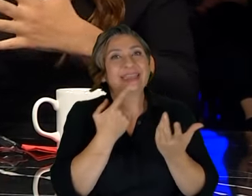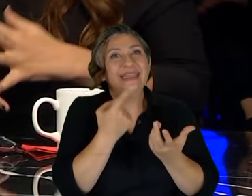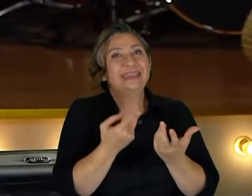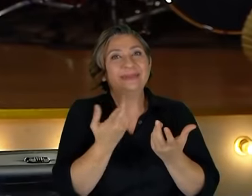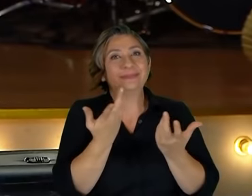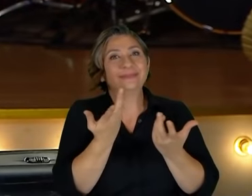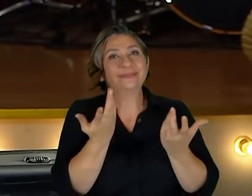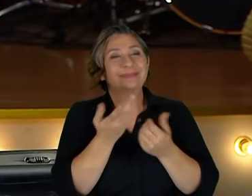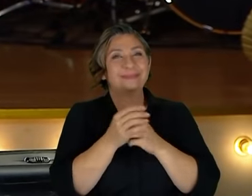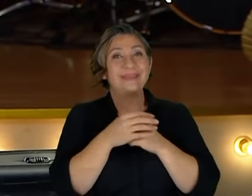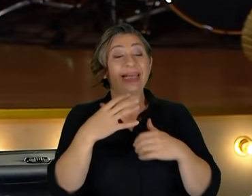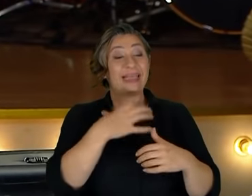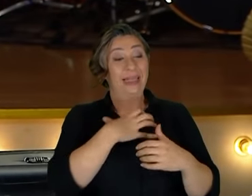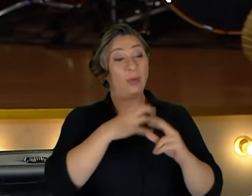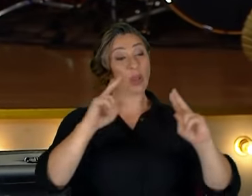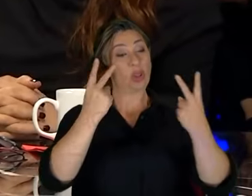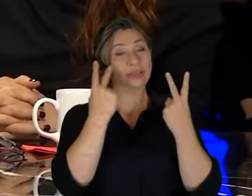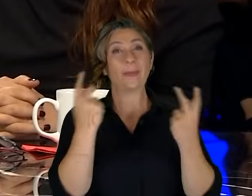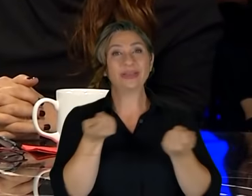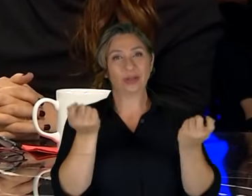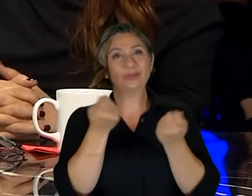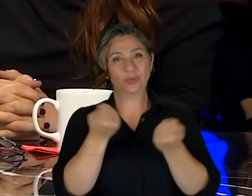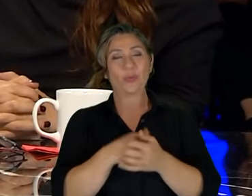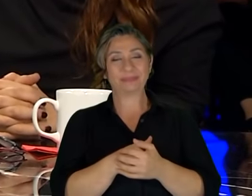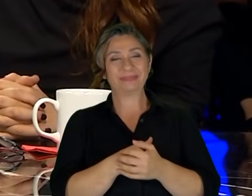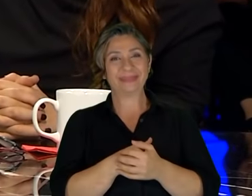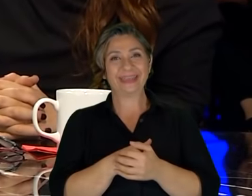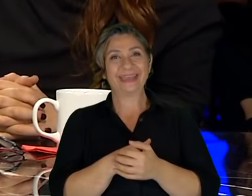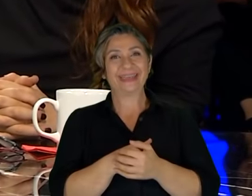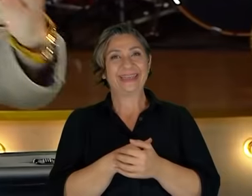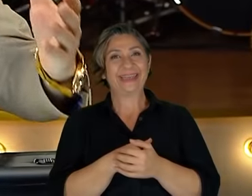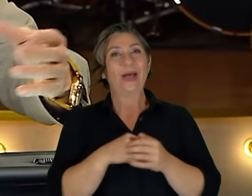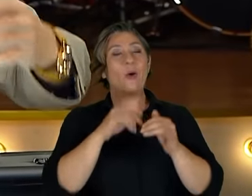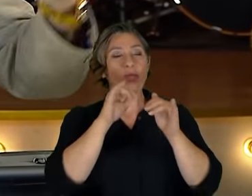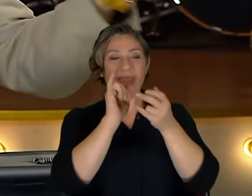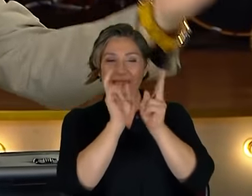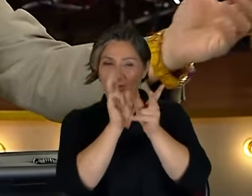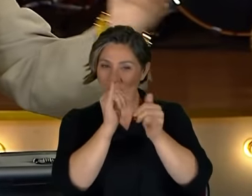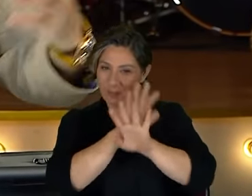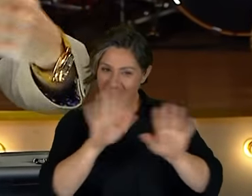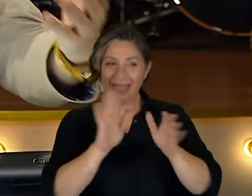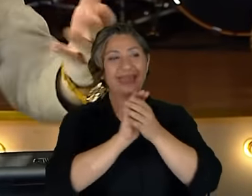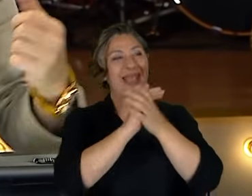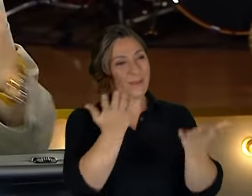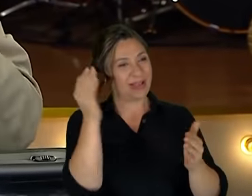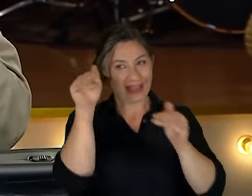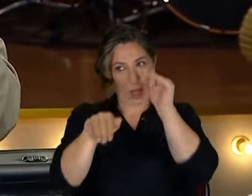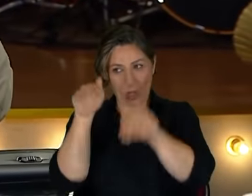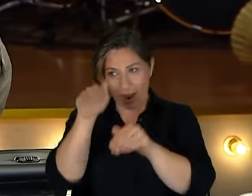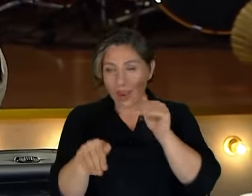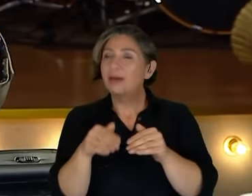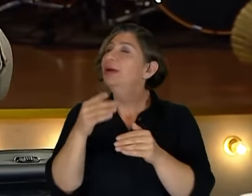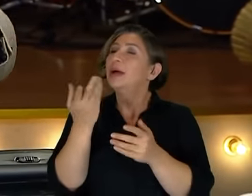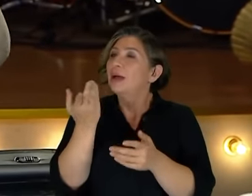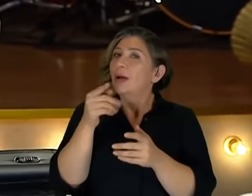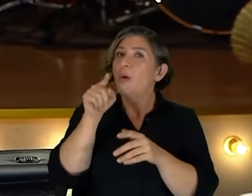ona? Kendime evet göstermeye çalışıyorum. Göstermeye çalışıyorsunuz. Evet, peki evet. Oyun bitti. İşte tebrik etmeye geliyorlar kuliste filan.